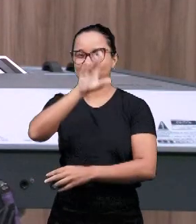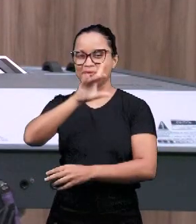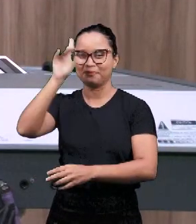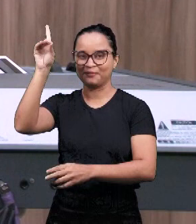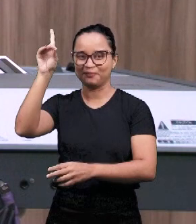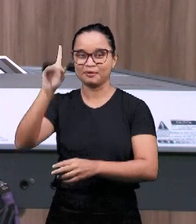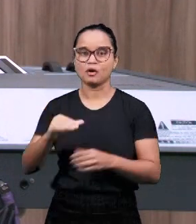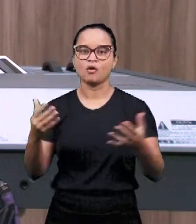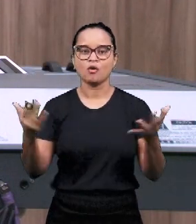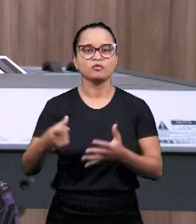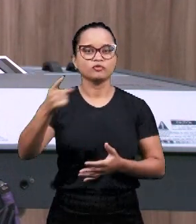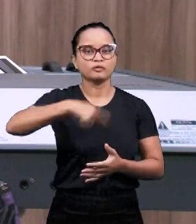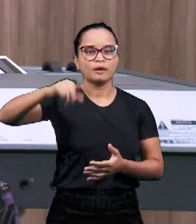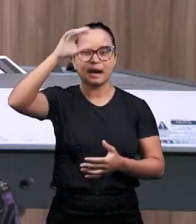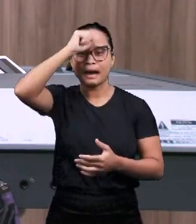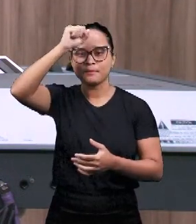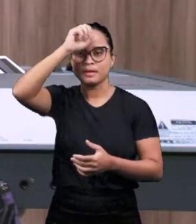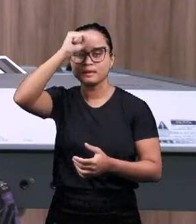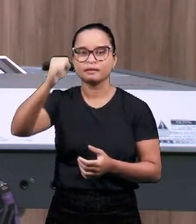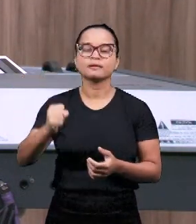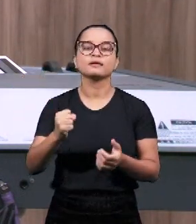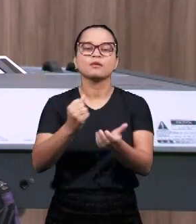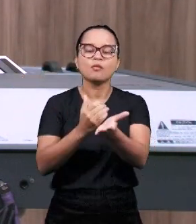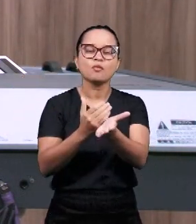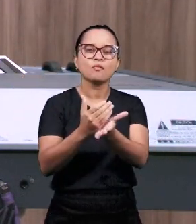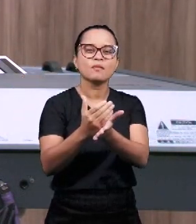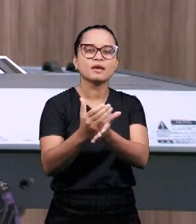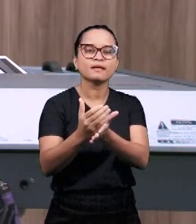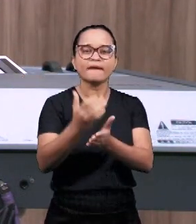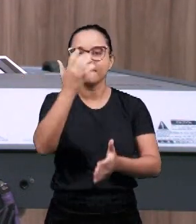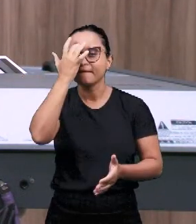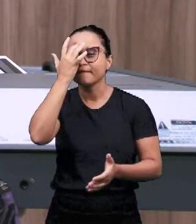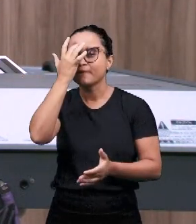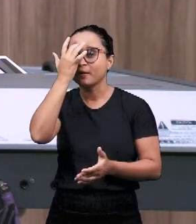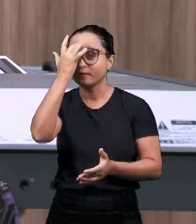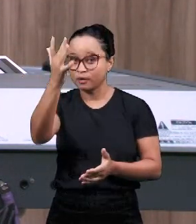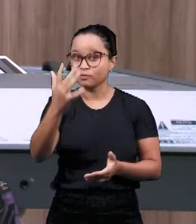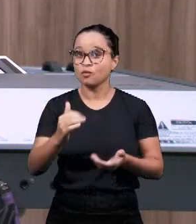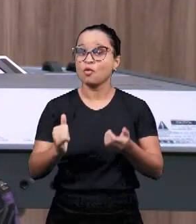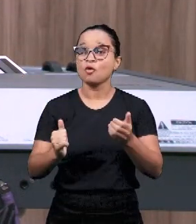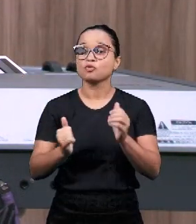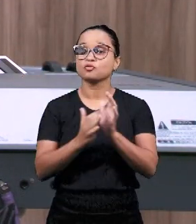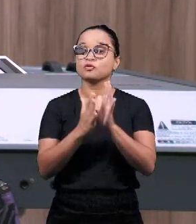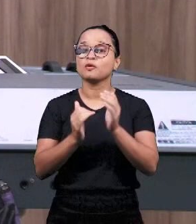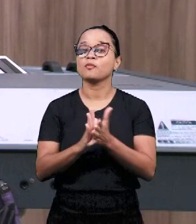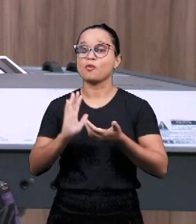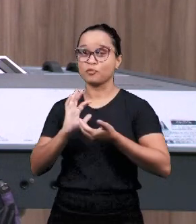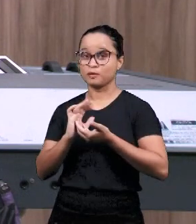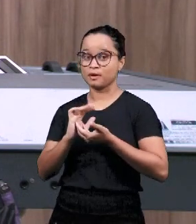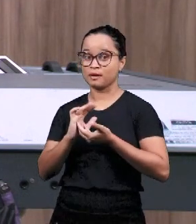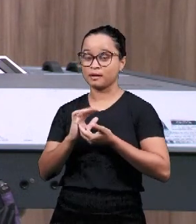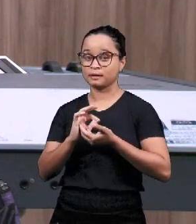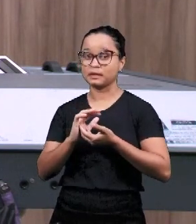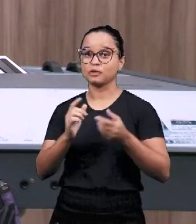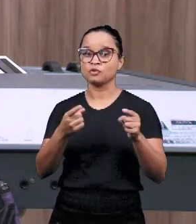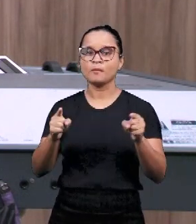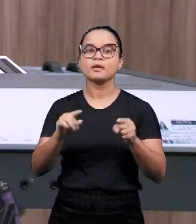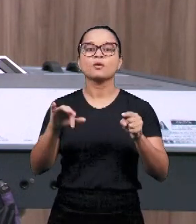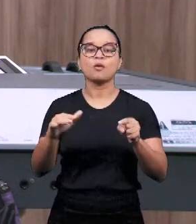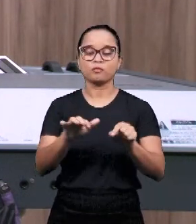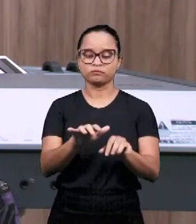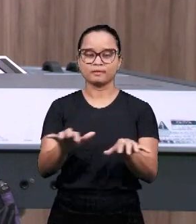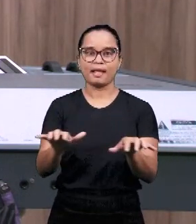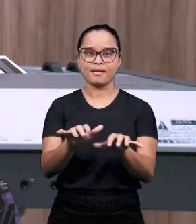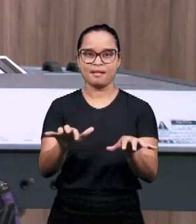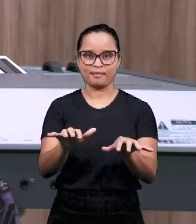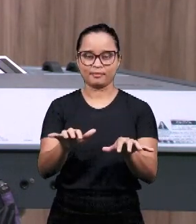Gloire à Dieu. Aujourd'hui, nous allons apprendre l'introduction simplifiée de la louange Géonulampe au clavier. Nous